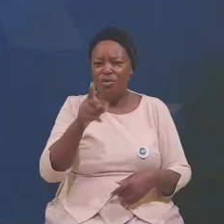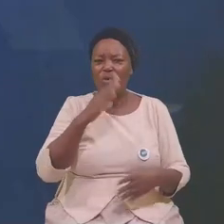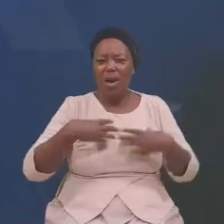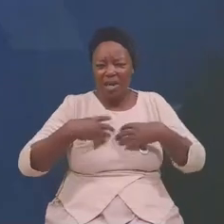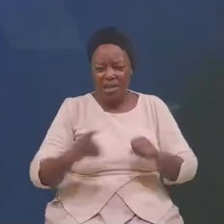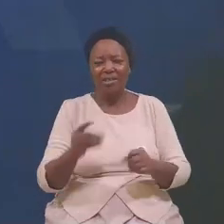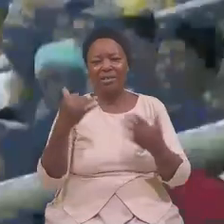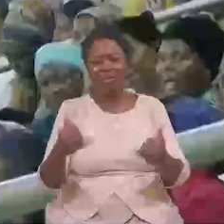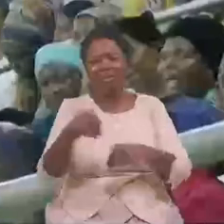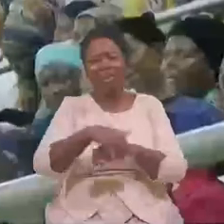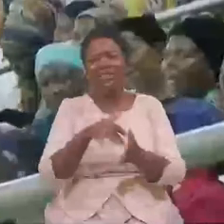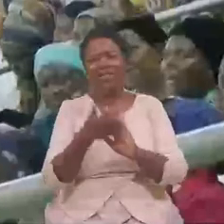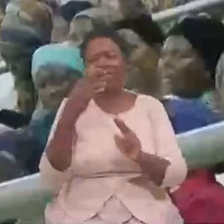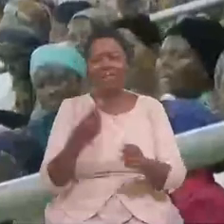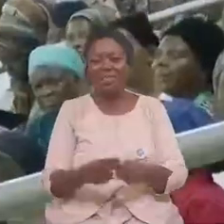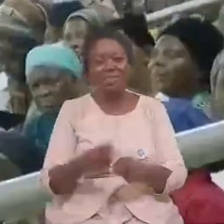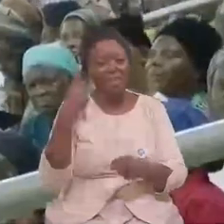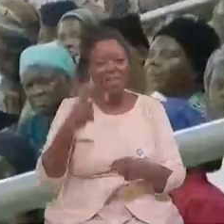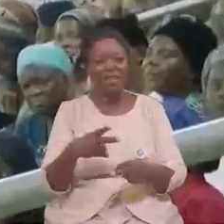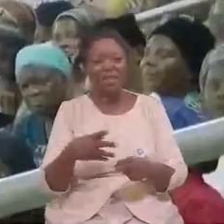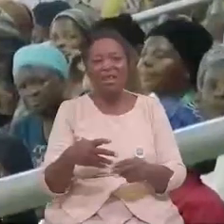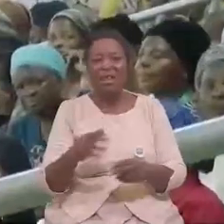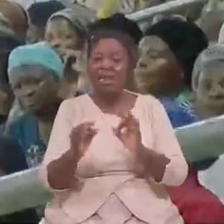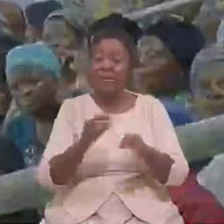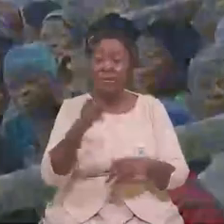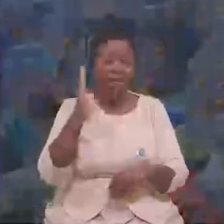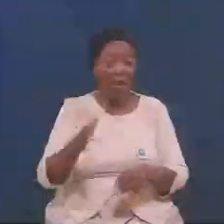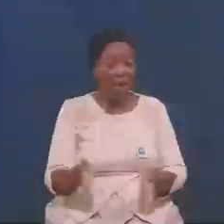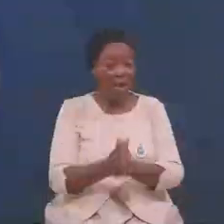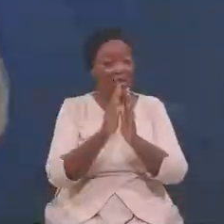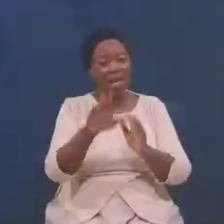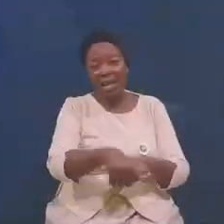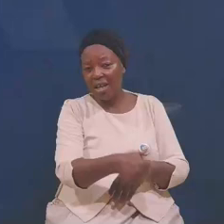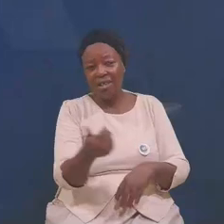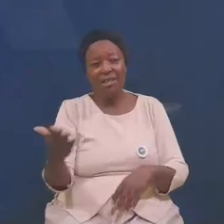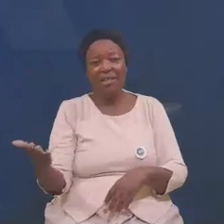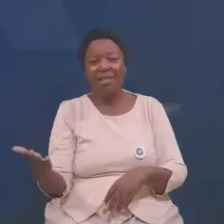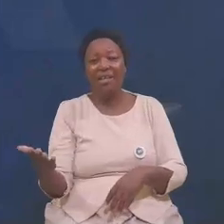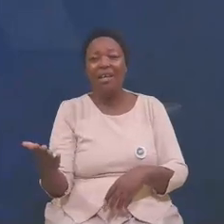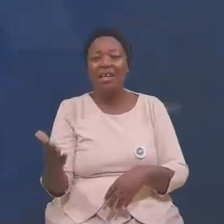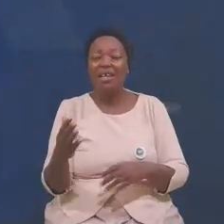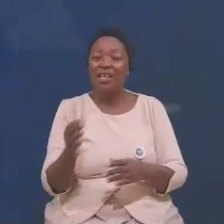soir. Si vous demandez quelque chose,